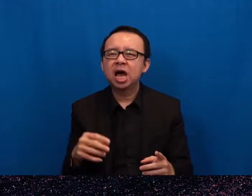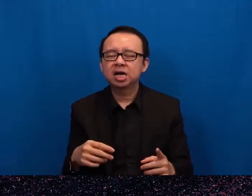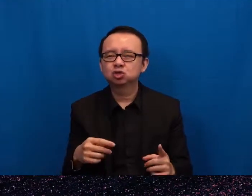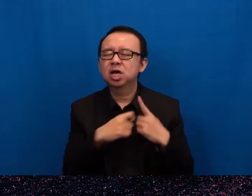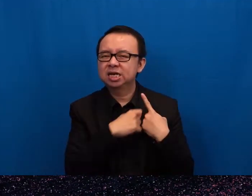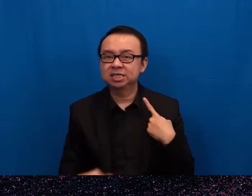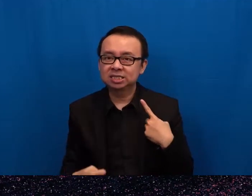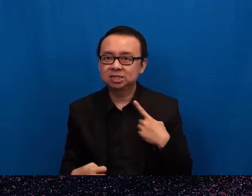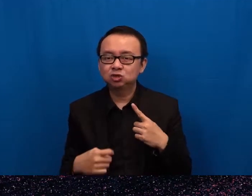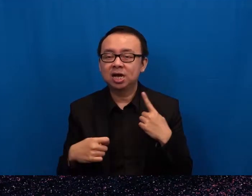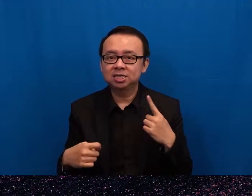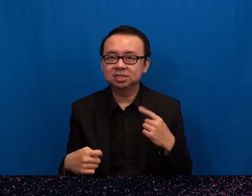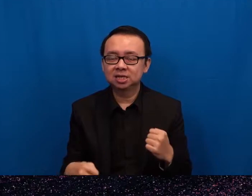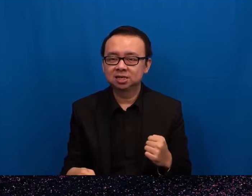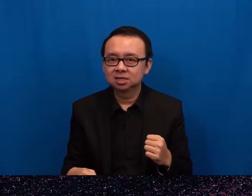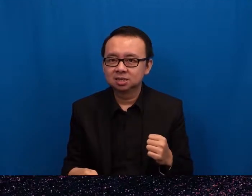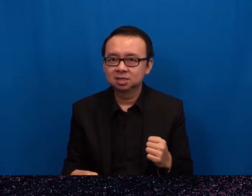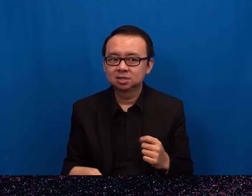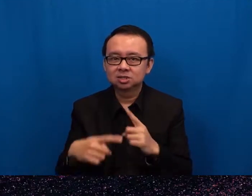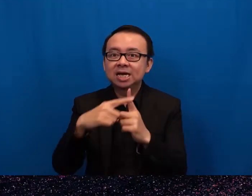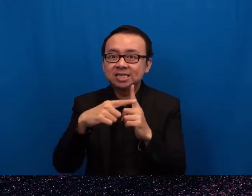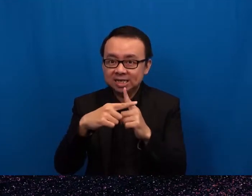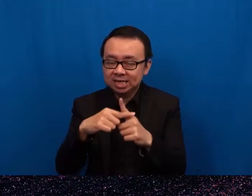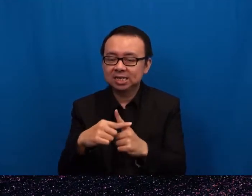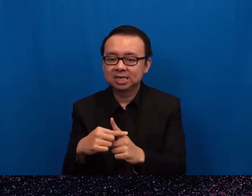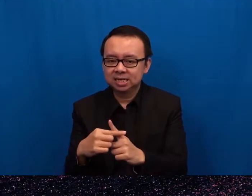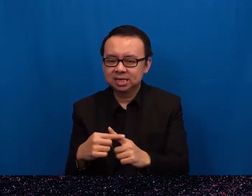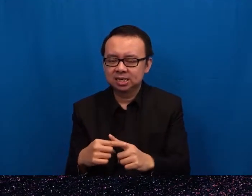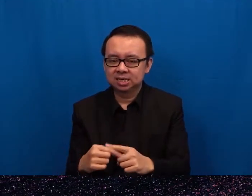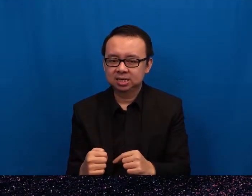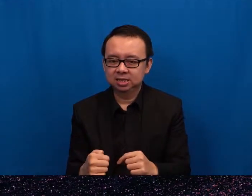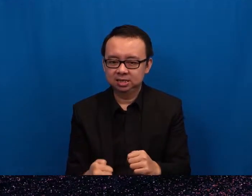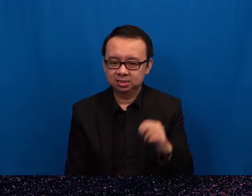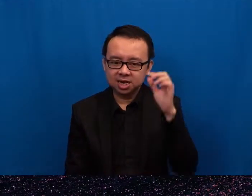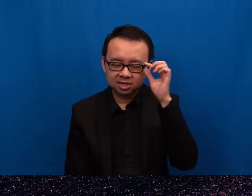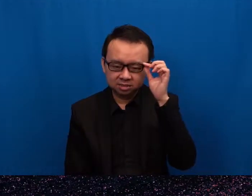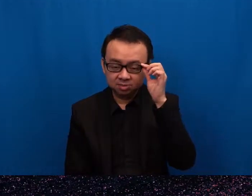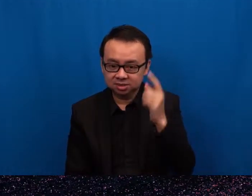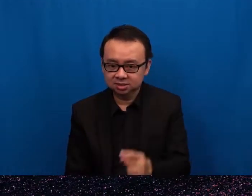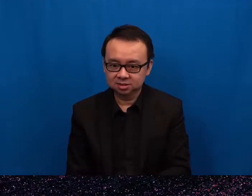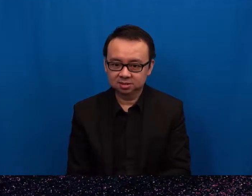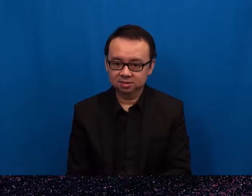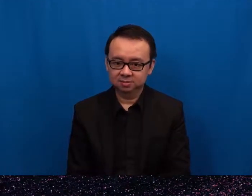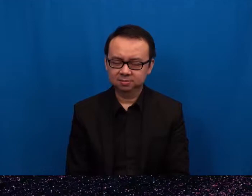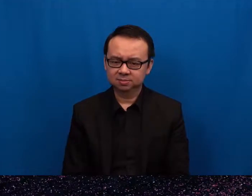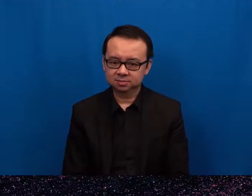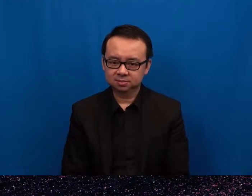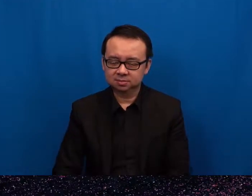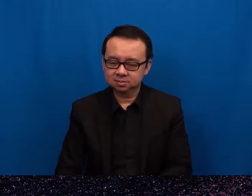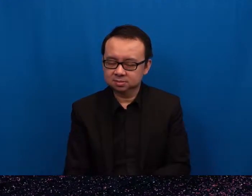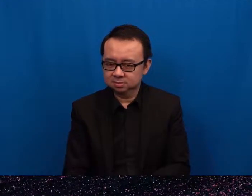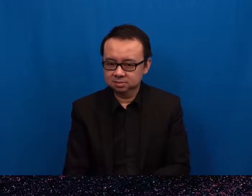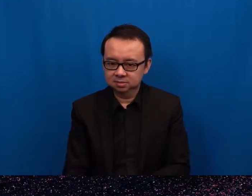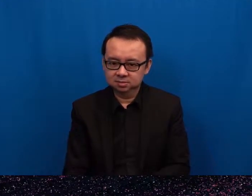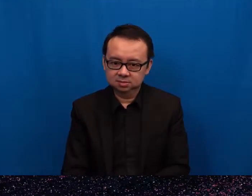keputusan secara pribadi namun ikut-ikutan. Tuhan kita tidak akan pernah ikut-ikutan masuk ke hati seseorang. Anda harus undang dia berdiri